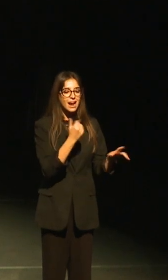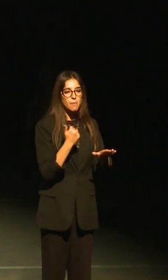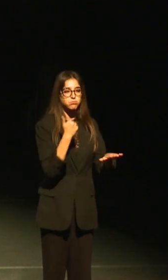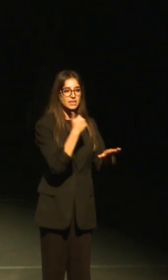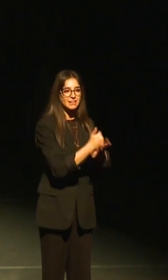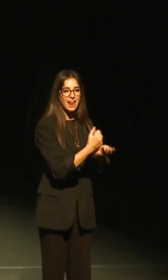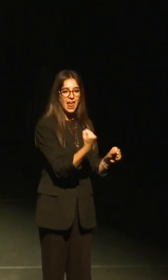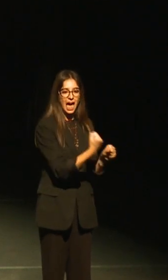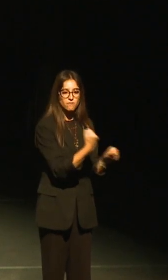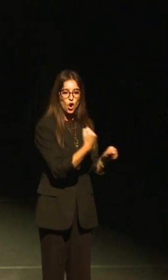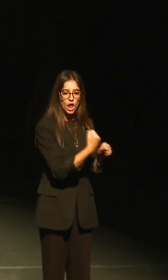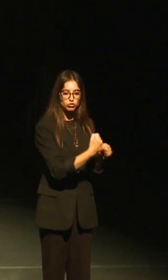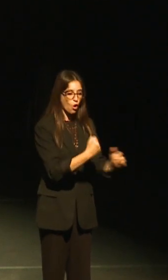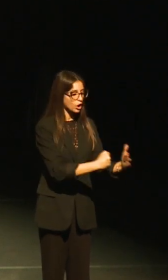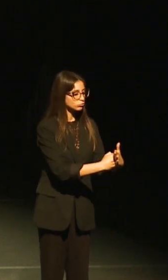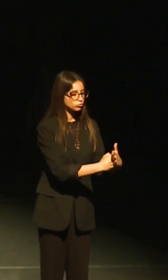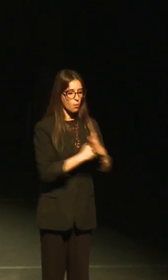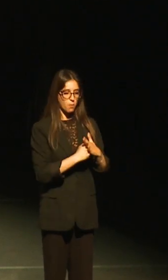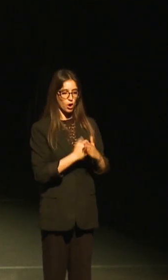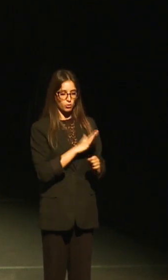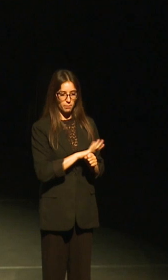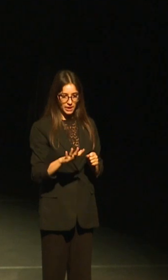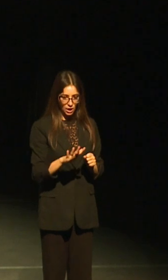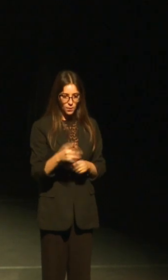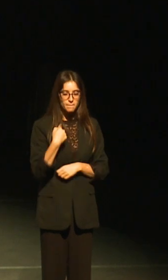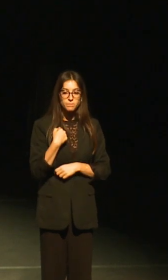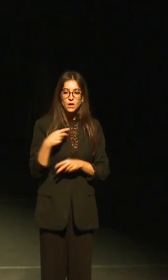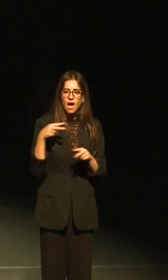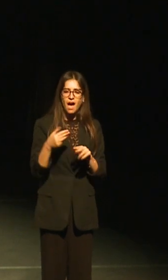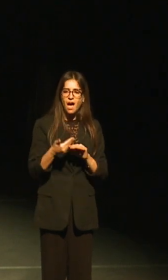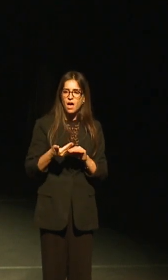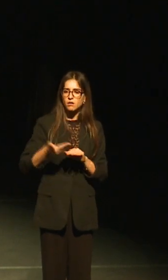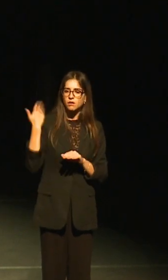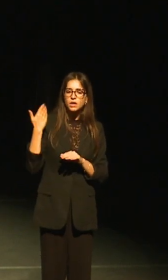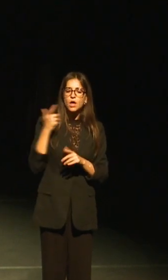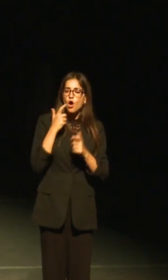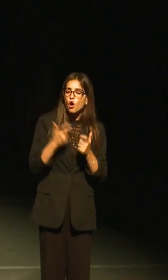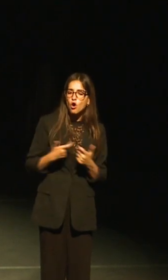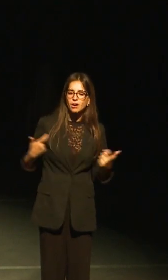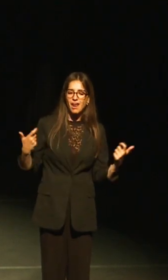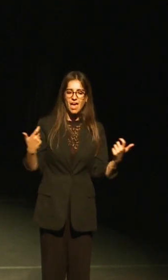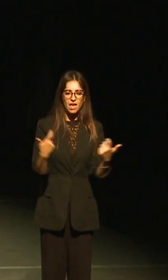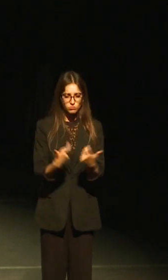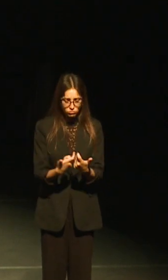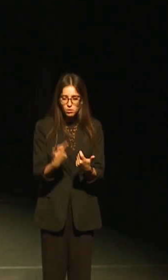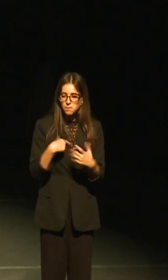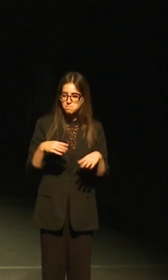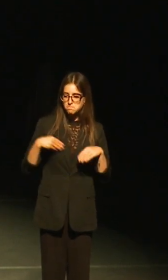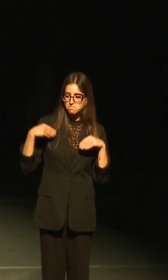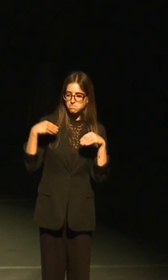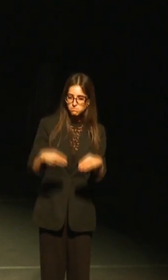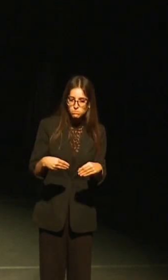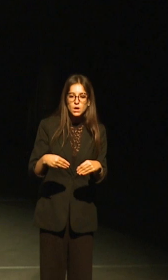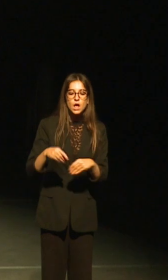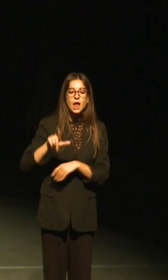io alcuni anni fa invitai a un congresso di edipi Landini che non era ancora diventato